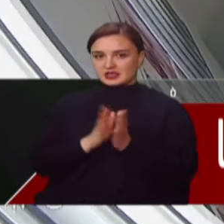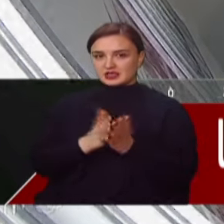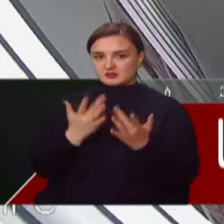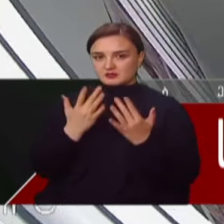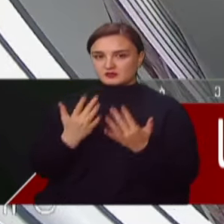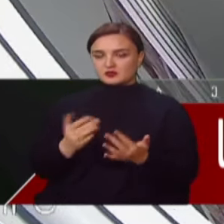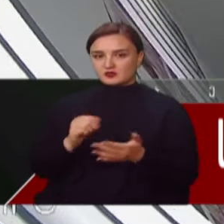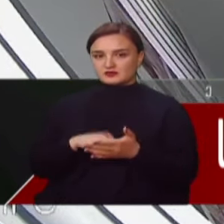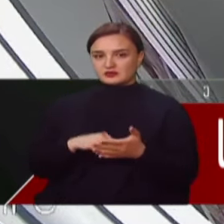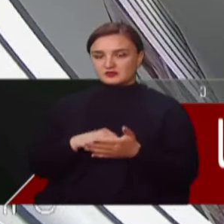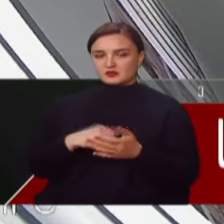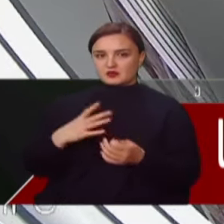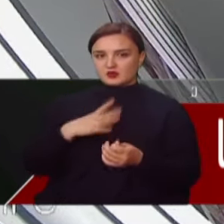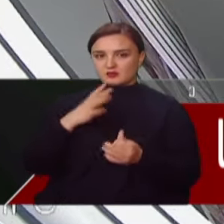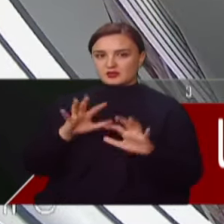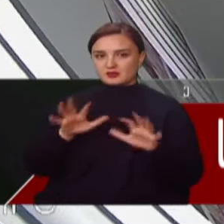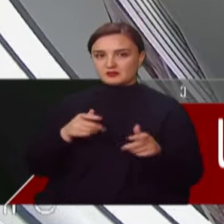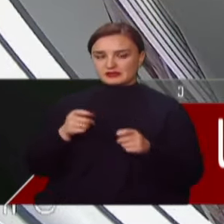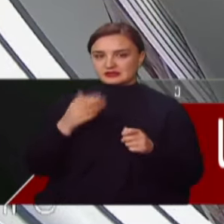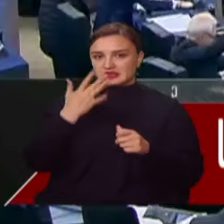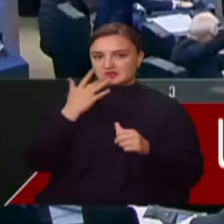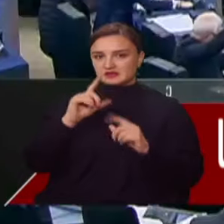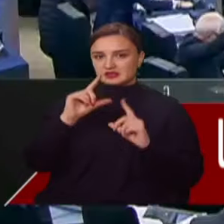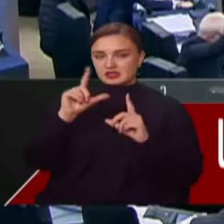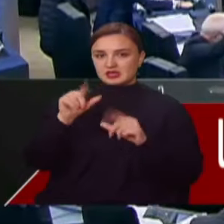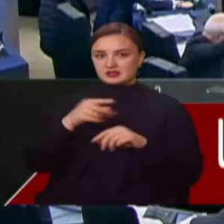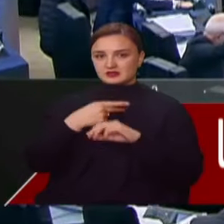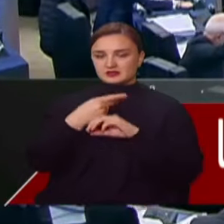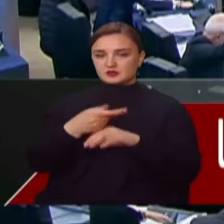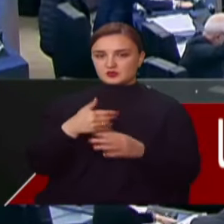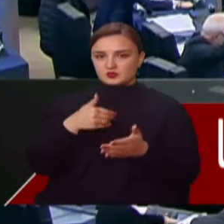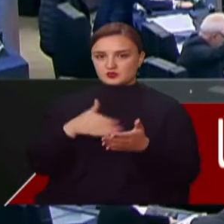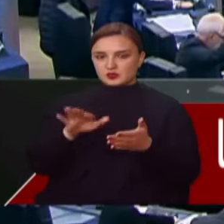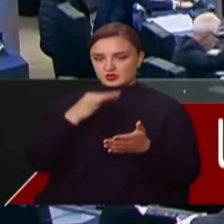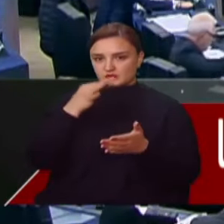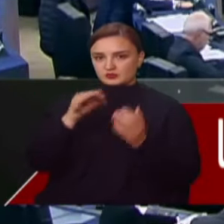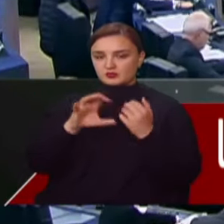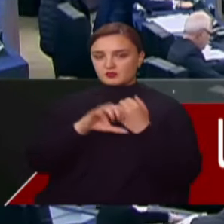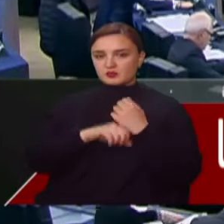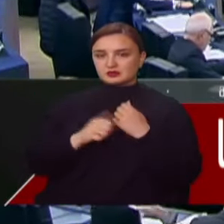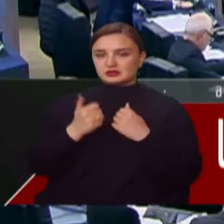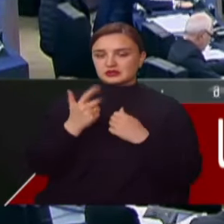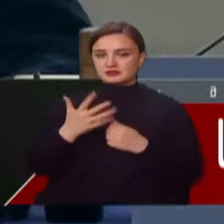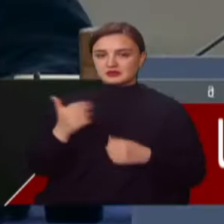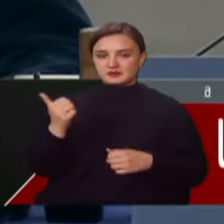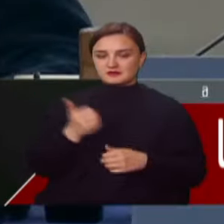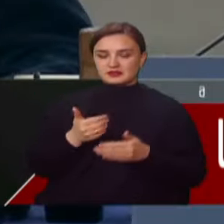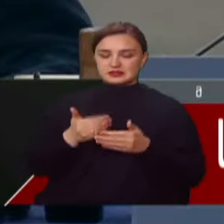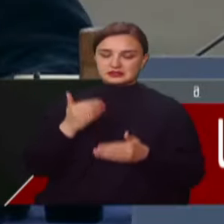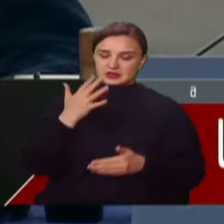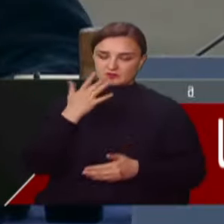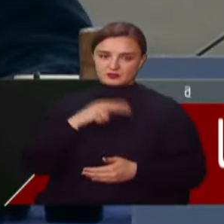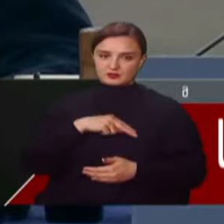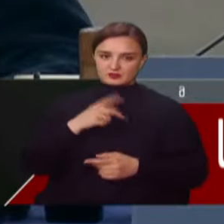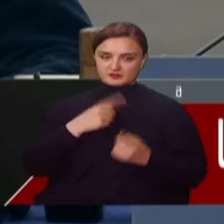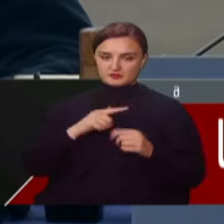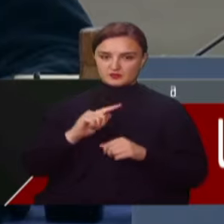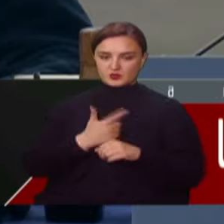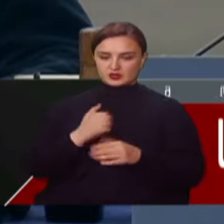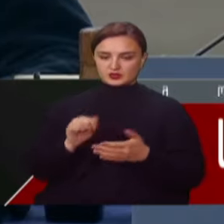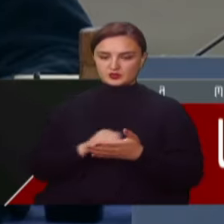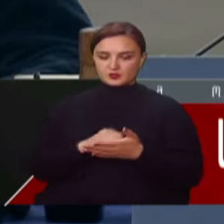საფუძვლიანობა და მსჯავრდებულ ექს-პრეზიდენტ საზღვარგარეთ გადაყვანაზე უარი უთხრა. სულ ბოლოს კი ჯერ კიდევ რამდენიმე კვირის წინ ევროპარლამენტმა მორიგი